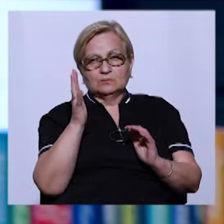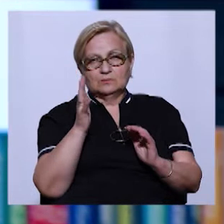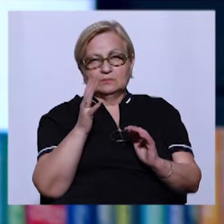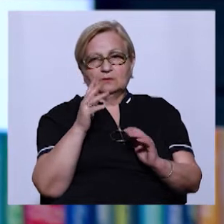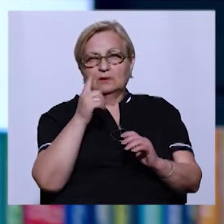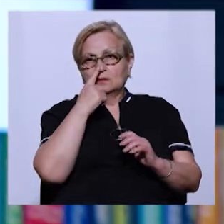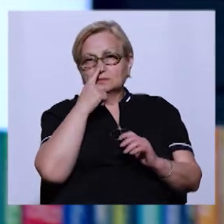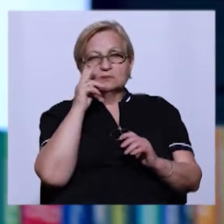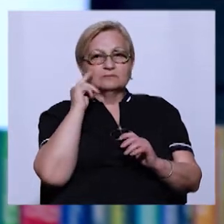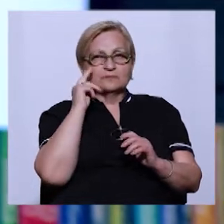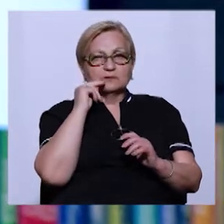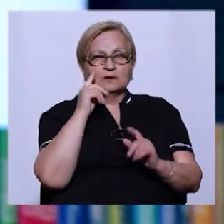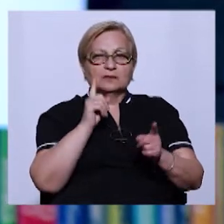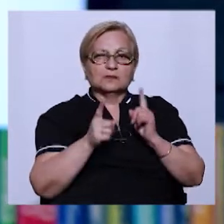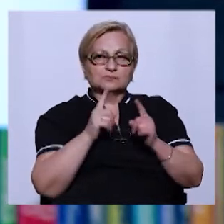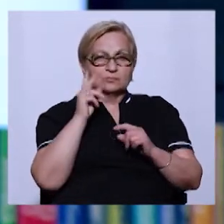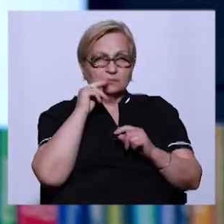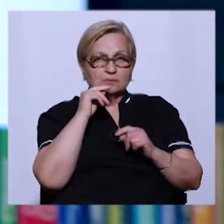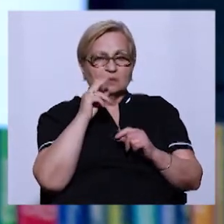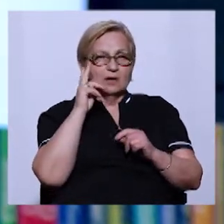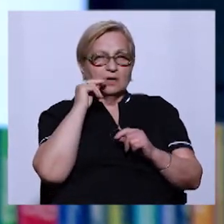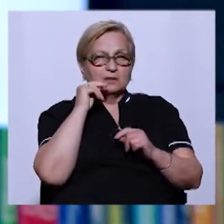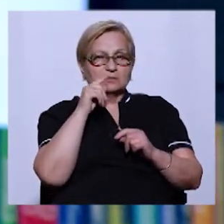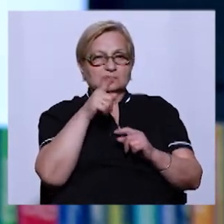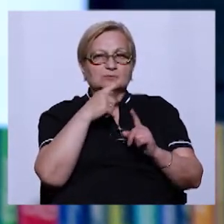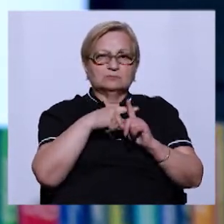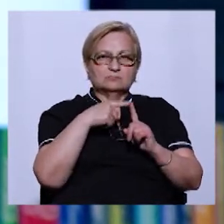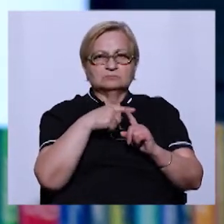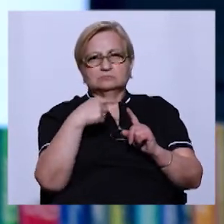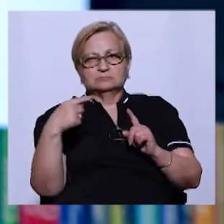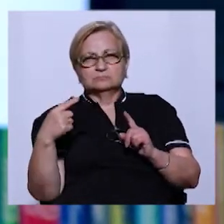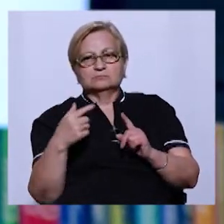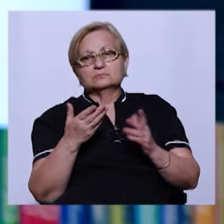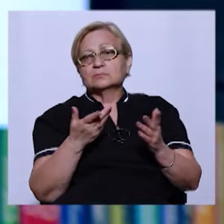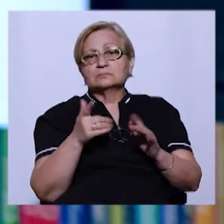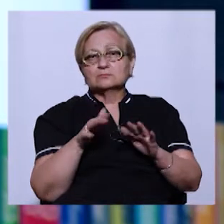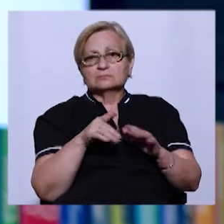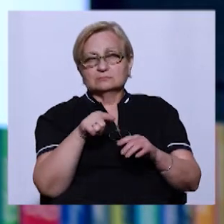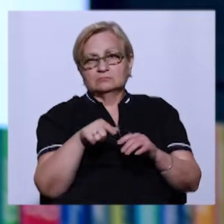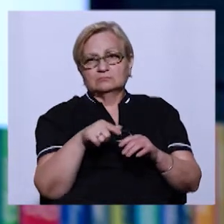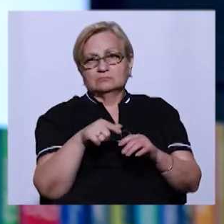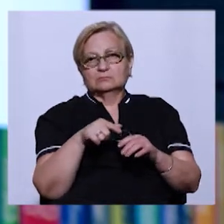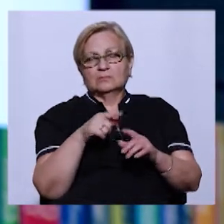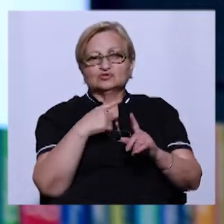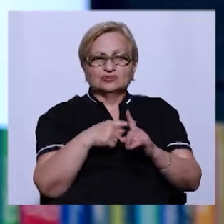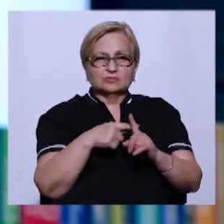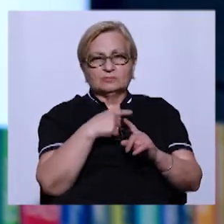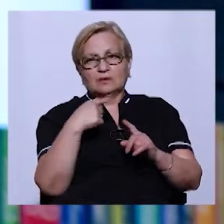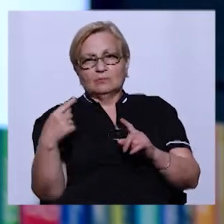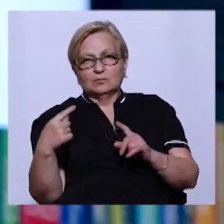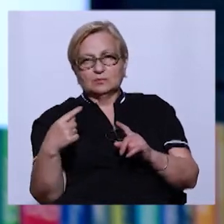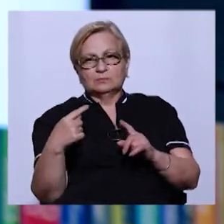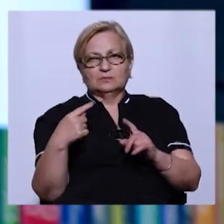ისევ რიცხვებზე, ნატურალურ რიცხვებზე, რიცხვებზე მოქმედებები, რა მოქმედებას გულისხმობ, ეს შეკრება,